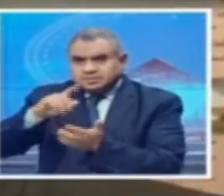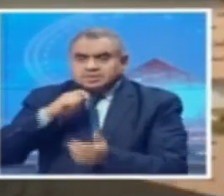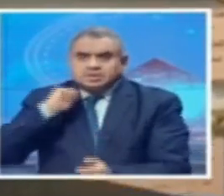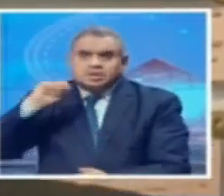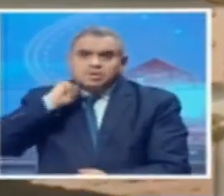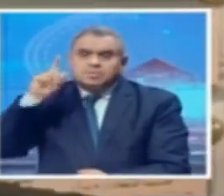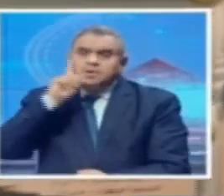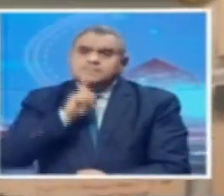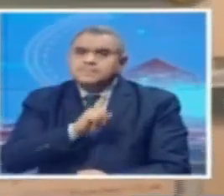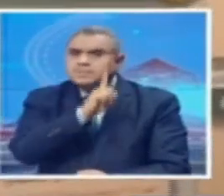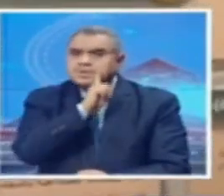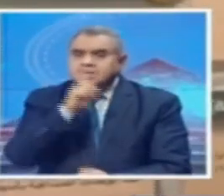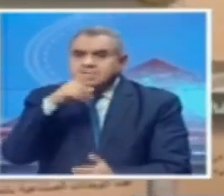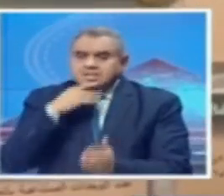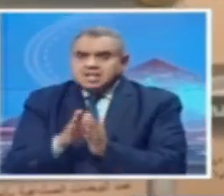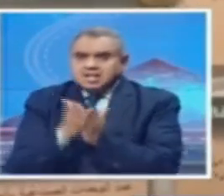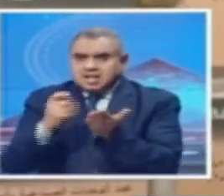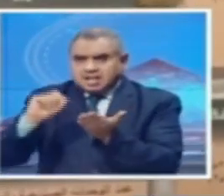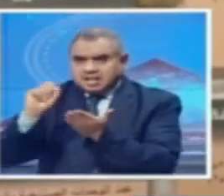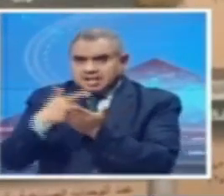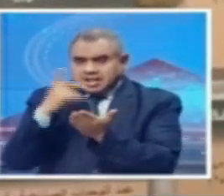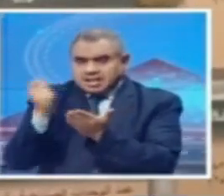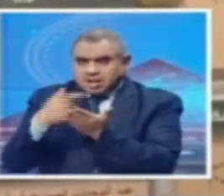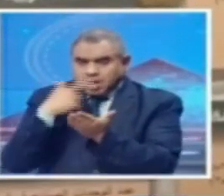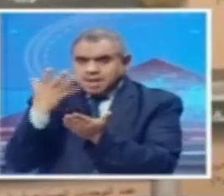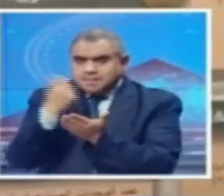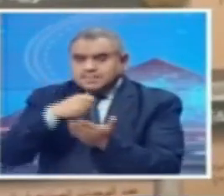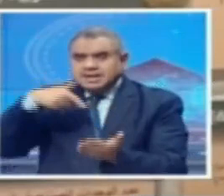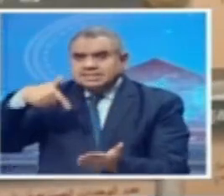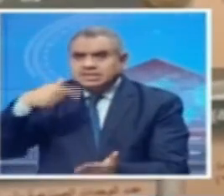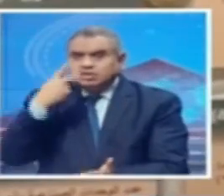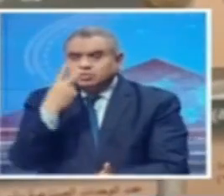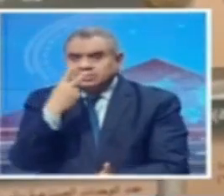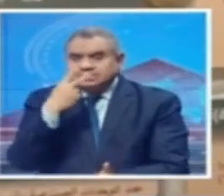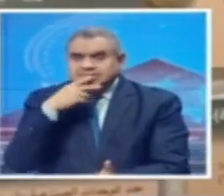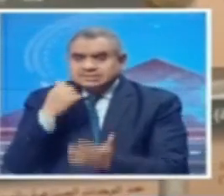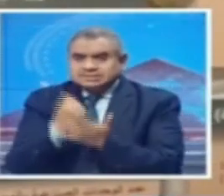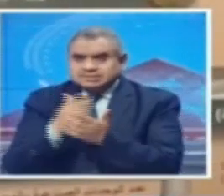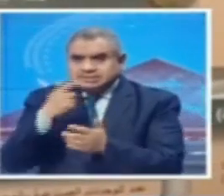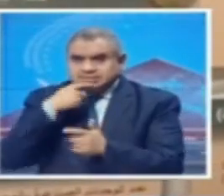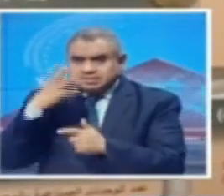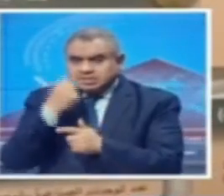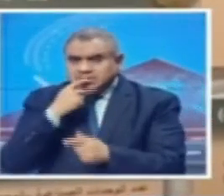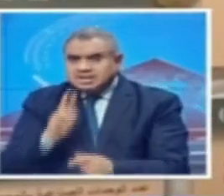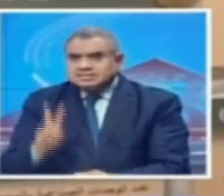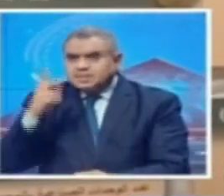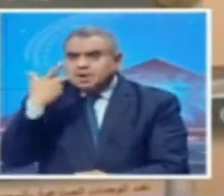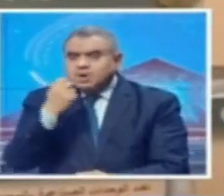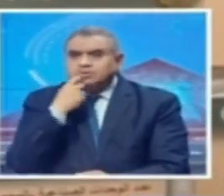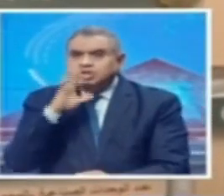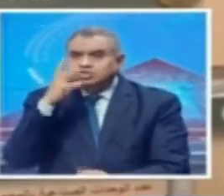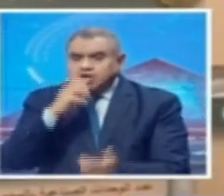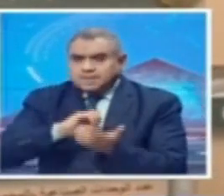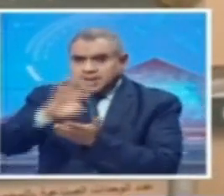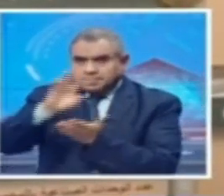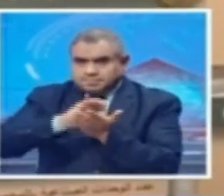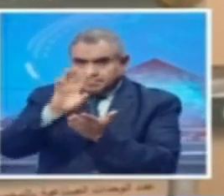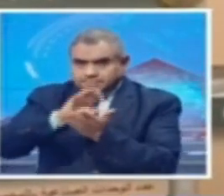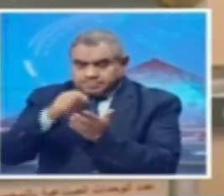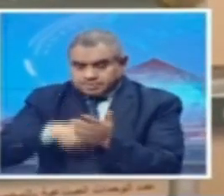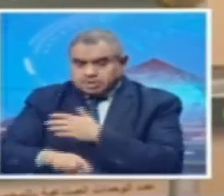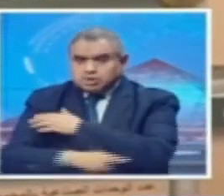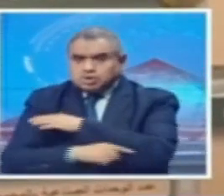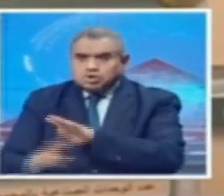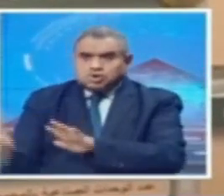سويف جوابات التخصيص الخاصة ب 62 وحدة صناعية ل 57 مستثمر. إن شاء الله خلال الأسبوع